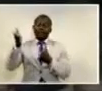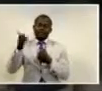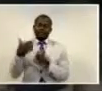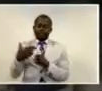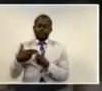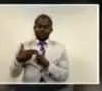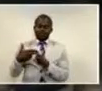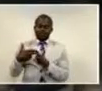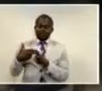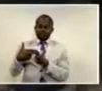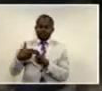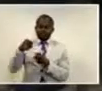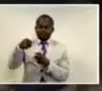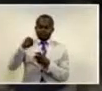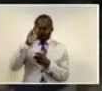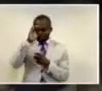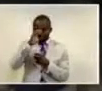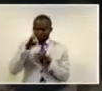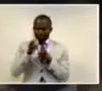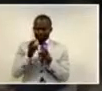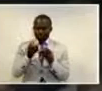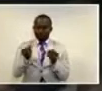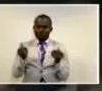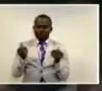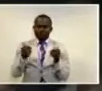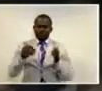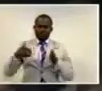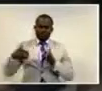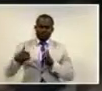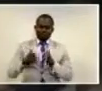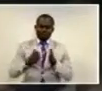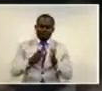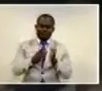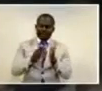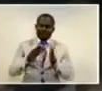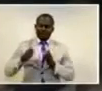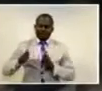biraza gushakirwa umuti imihanda